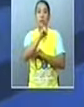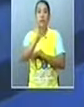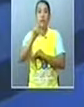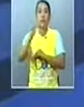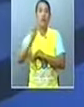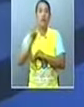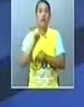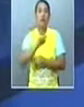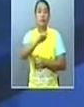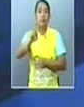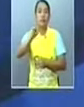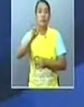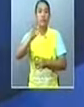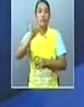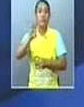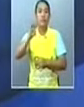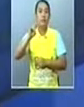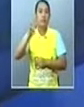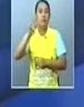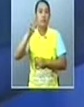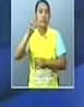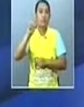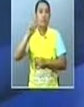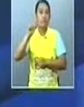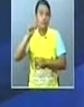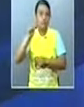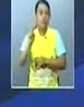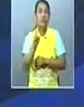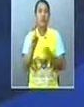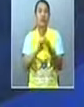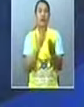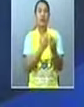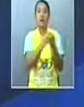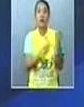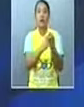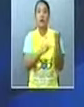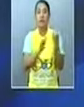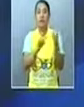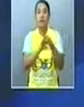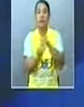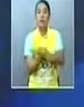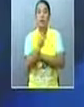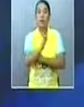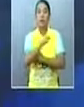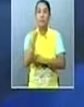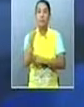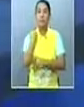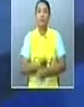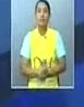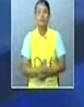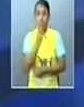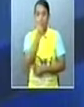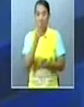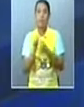ถึง35.96 บาทมีแนวโน้มของการอ่อนค่าหลังจากที่ค่าเงินดอลลาร์สหรัฐนั้นมีทิศทางของการแข็งค่านั่นเองไปติดตามเรื่องราวกันต่อ